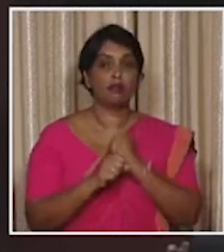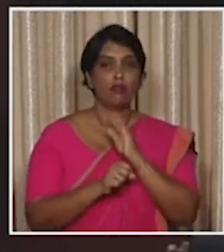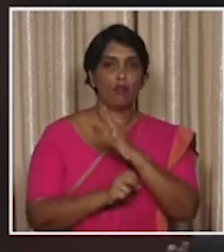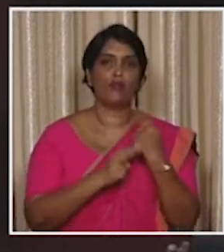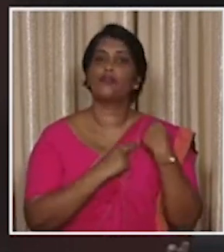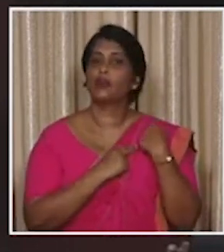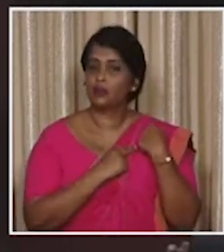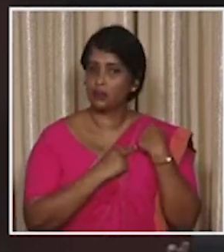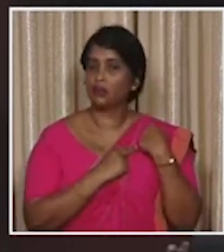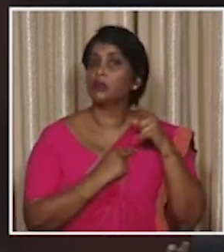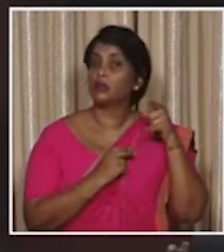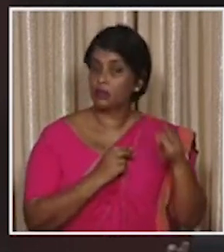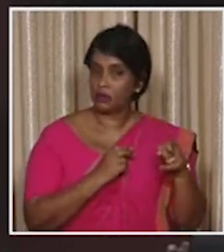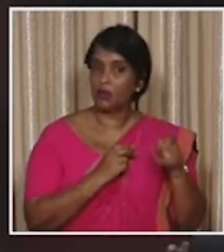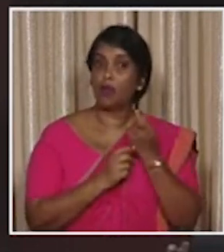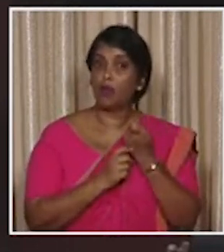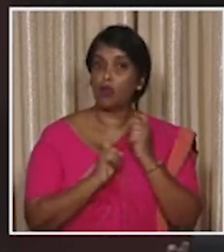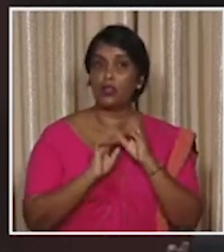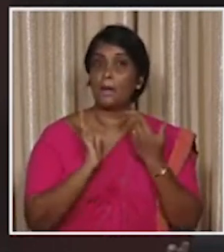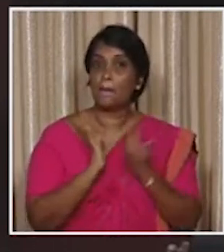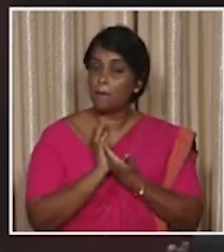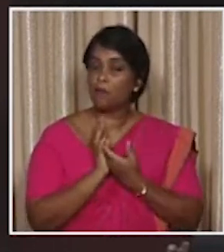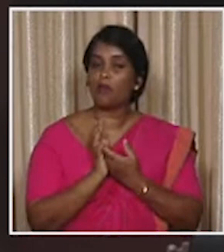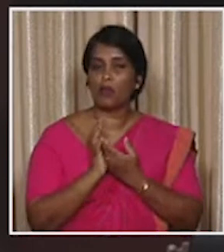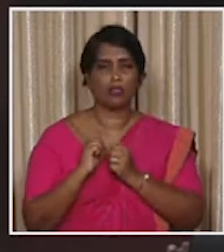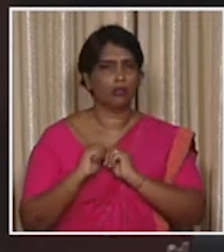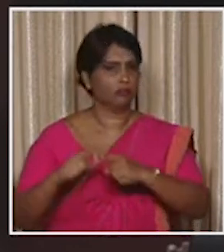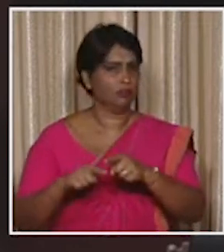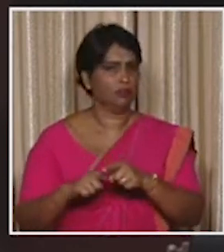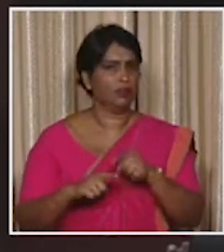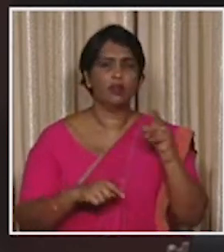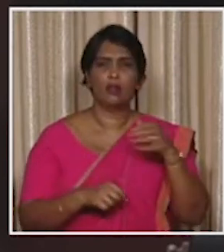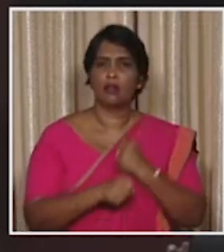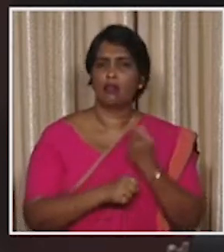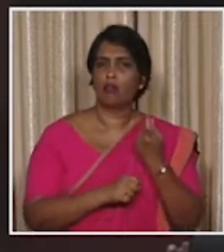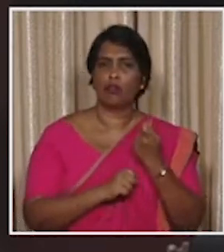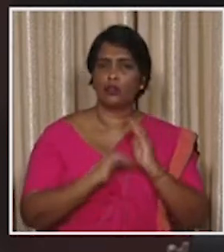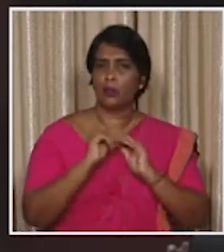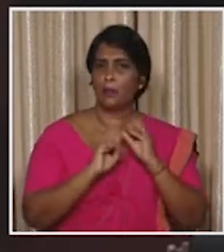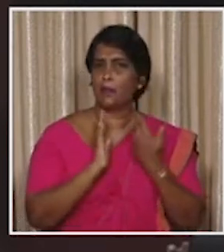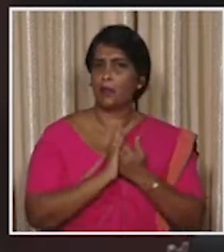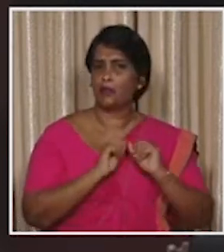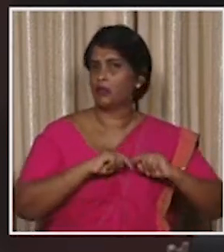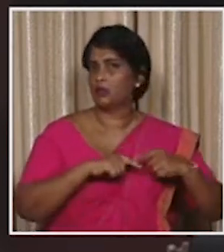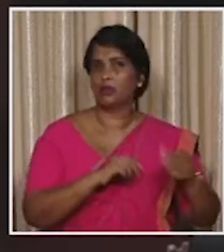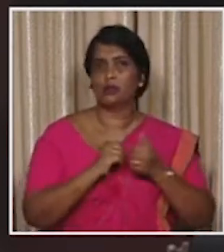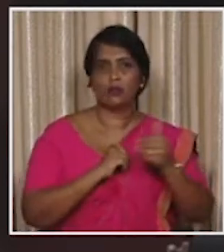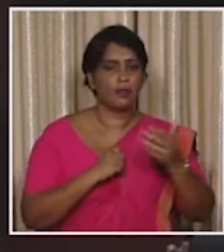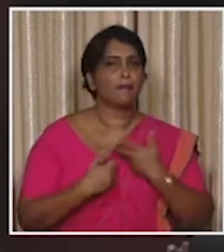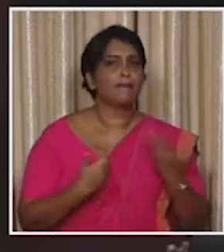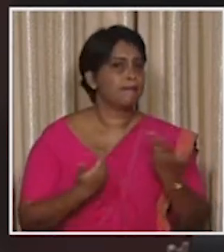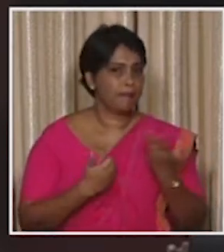වගකීමක්. එතකොට මුදල් ප්‍රතිපත්තියට එක ගමනකුත් රාජ්‍ය මූල්‍ය ප්‍රතිපත්තියට තවත් ගමනකුත් ගමන් කරන්න